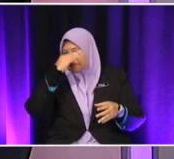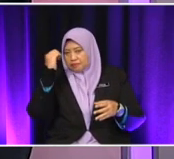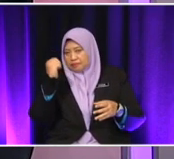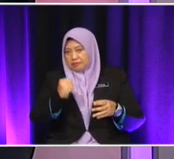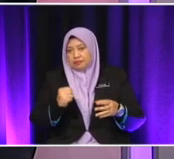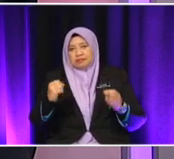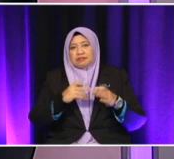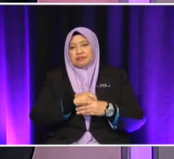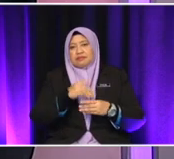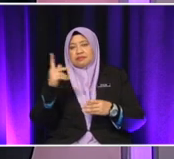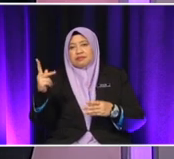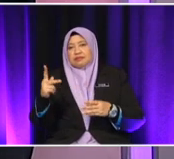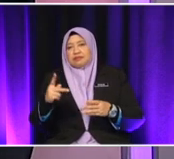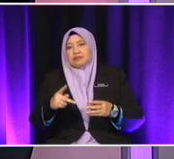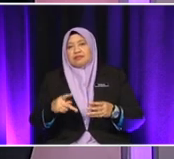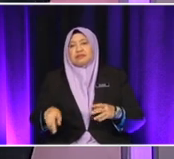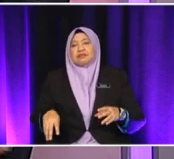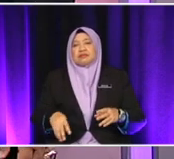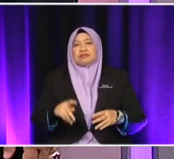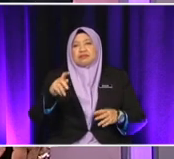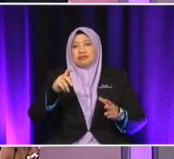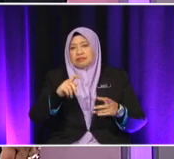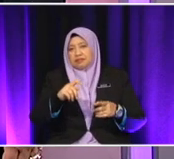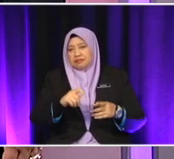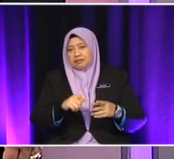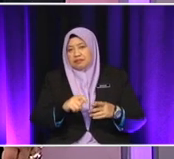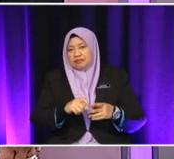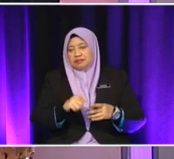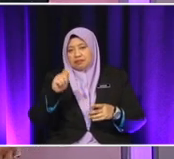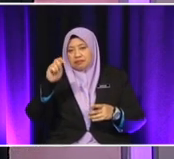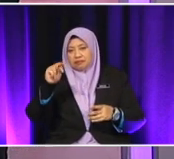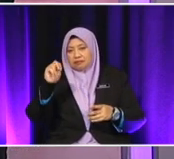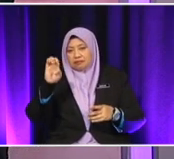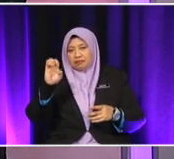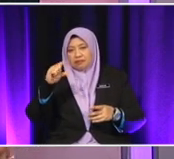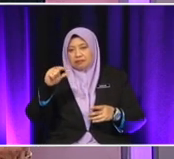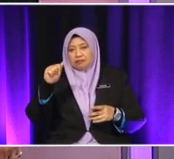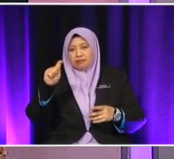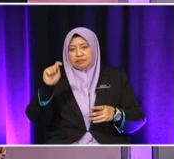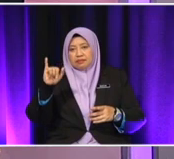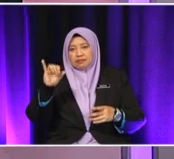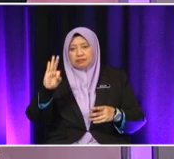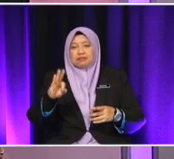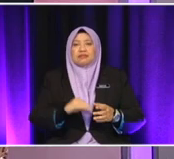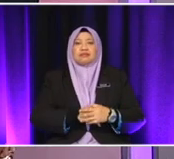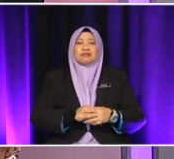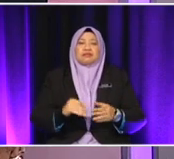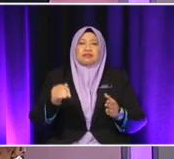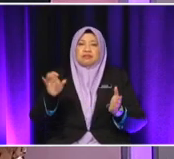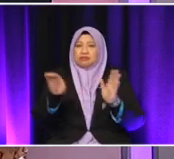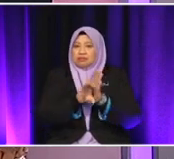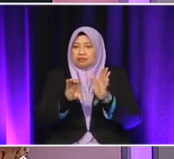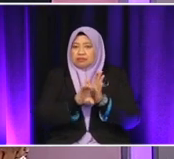secara negatif ataupun secara sengsa Oke tadi tahu antara contoh-contoh